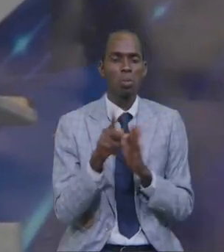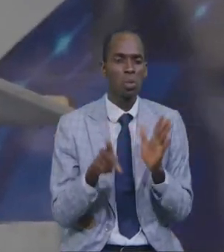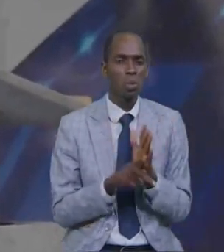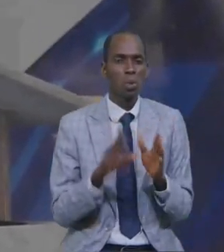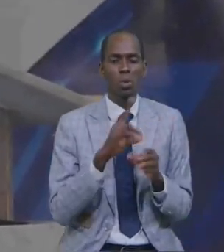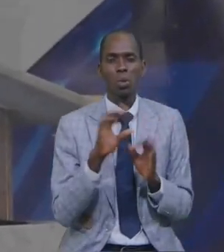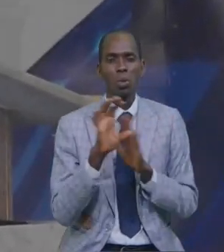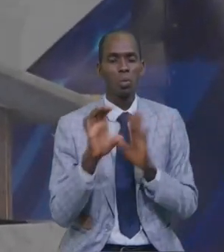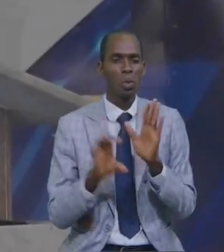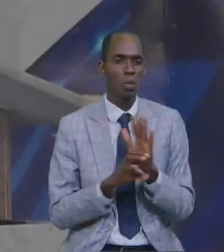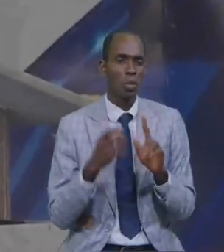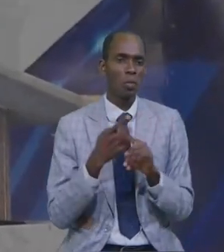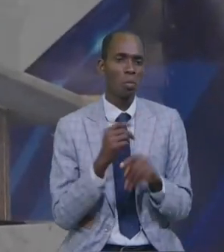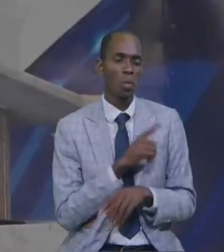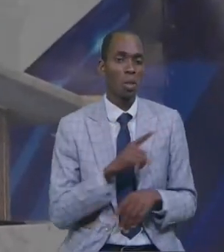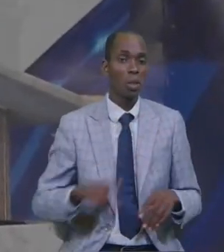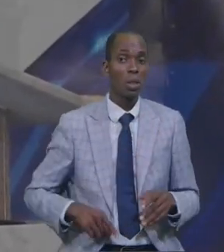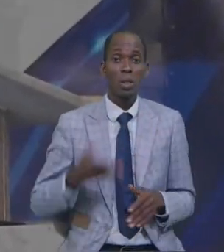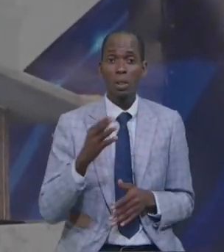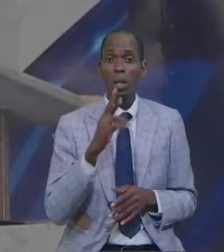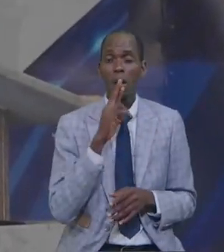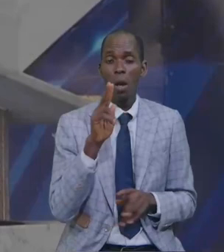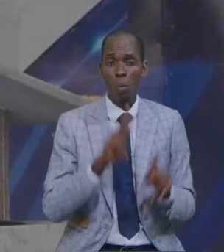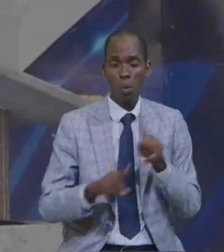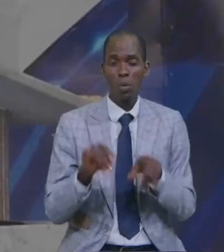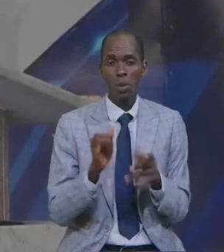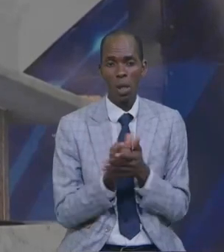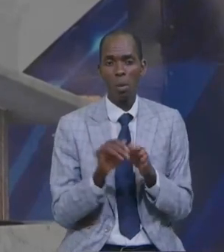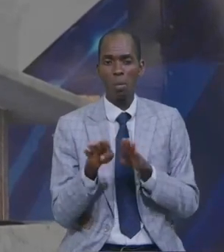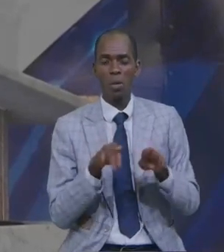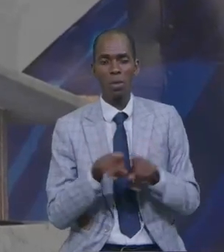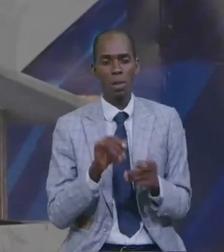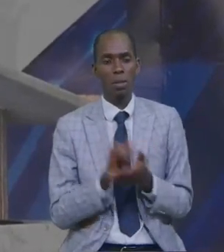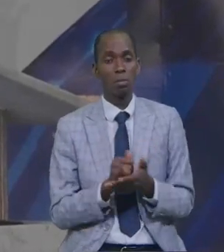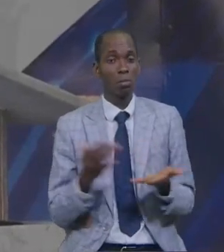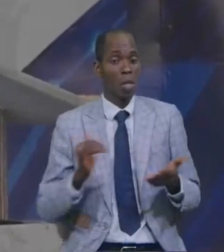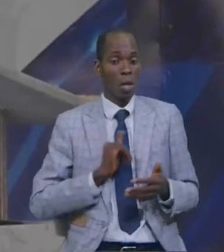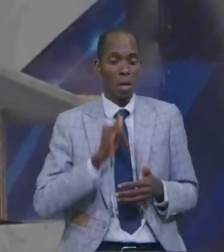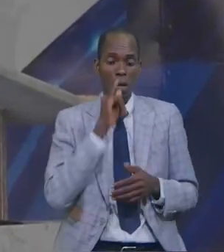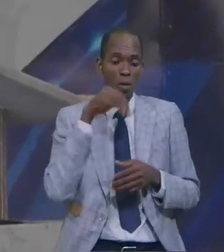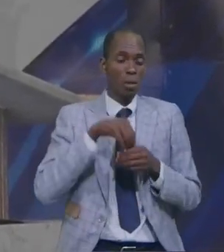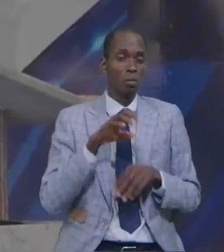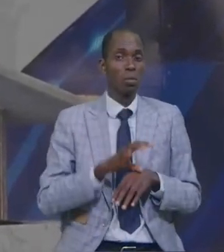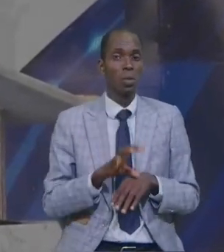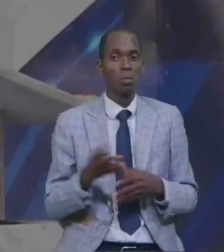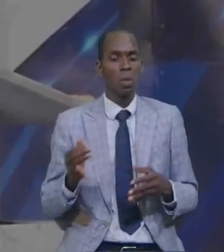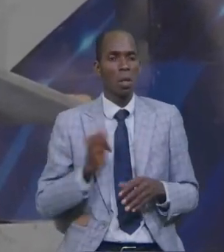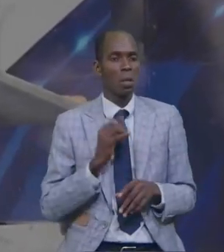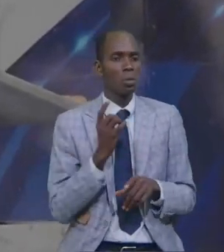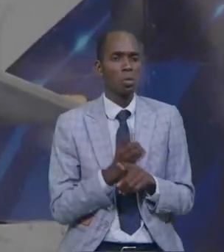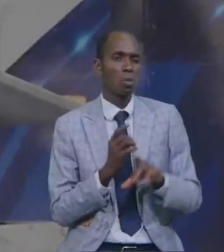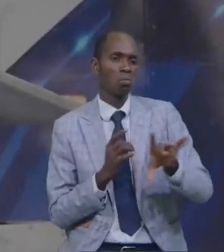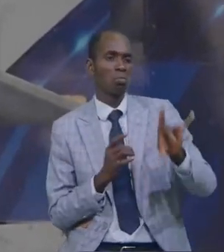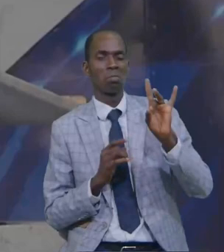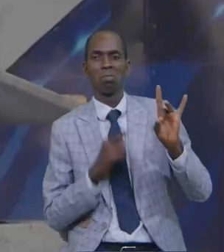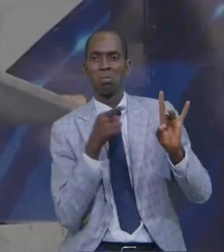l'église. Ils choisissent ceci comme c'est mon église. Maintenant, tout ce que vous espérez, ils se conforment à la parole de